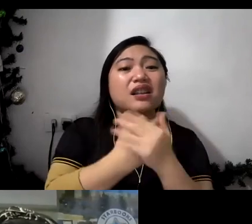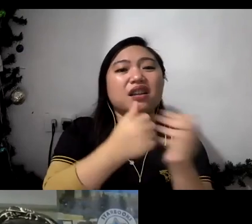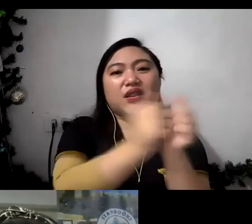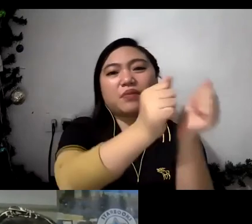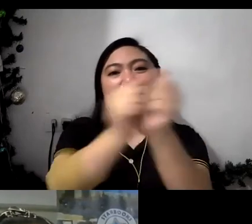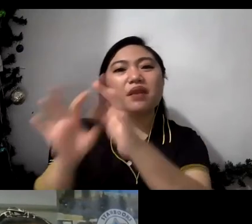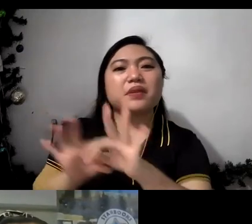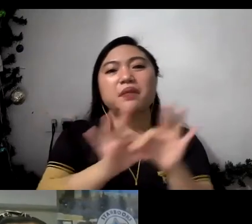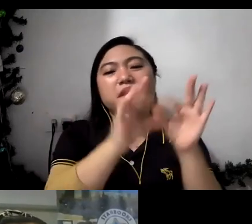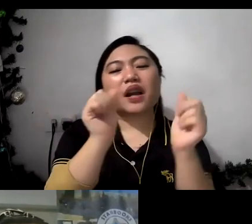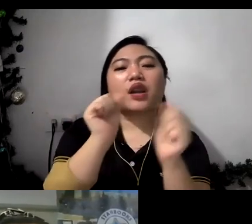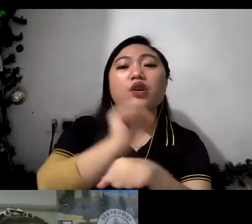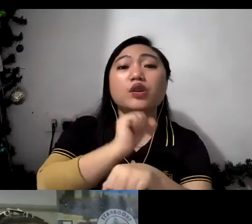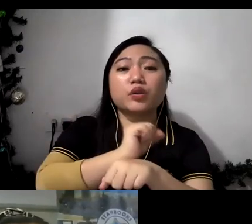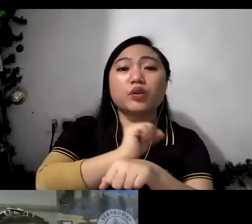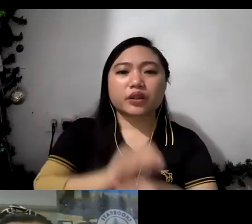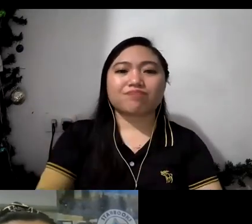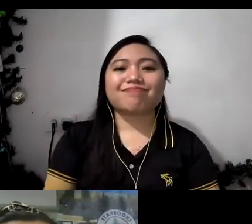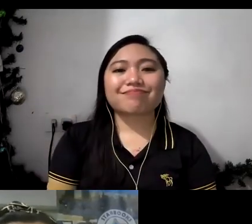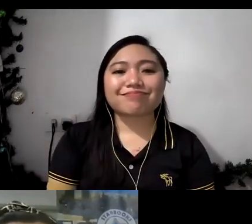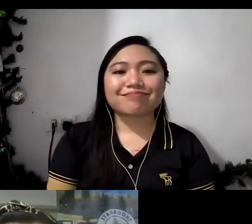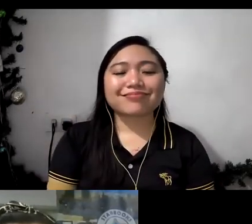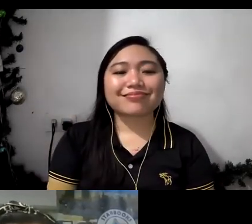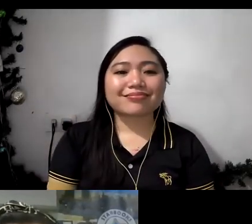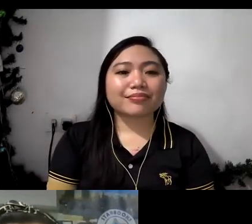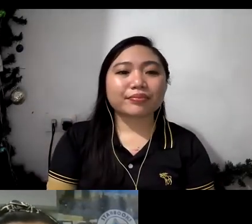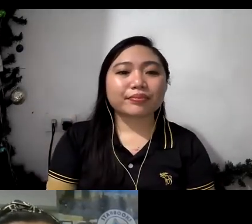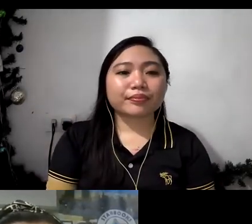problematic gender norms. Ayan.